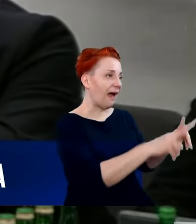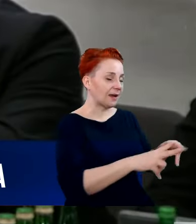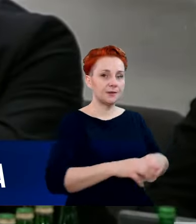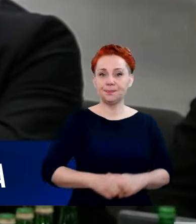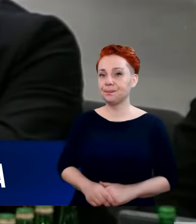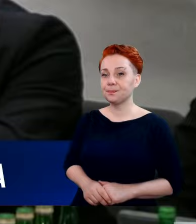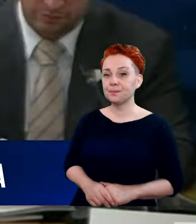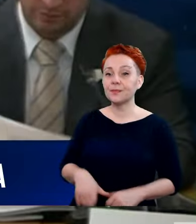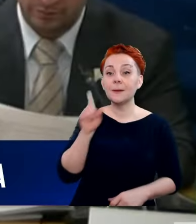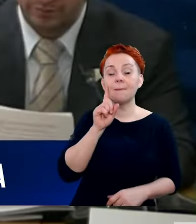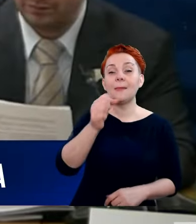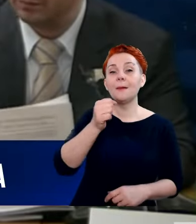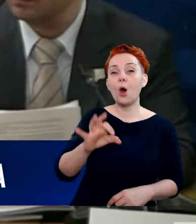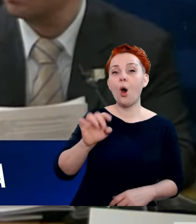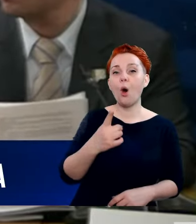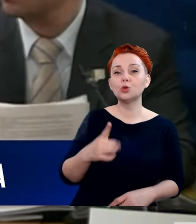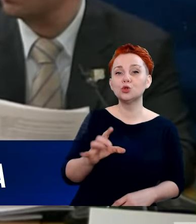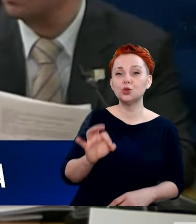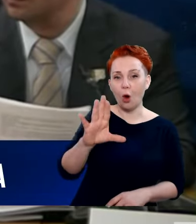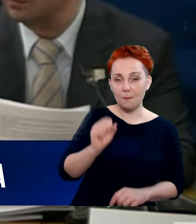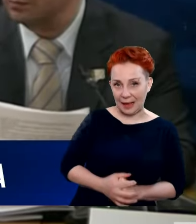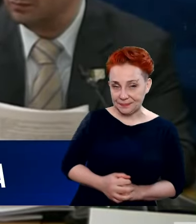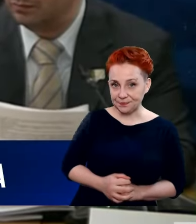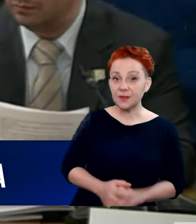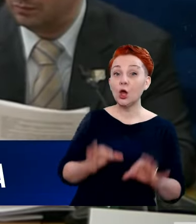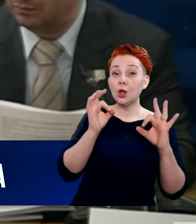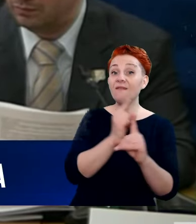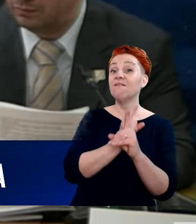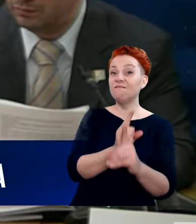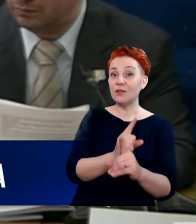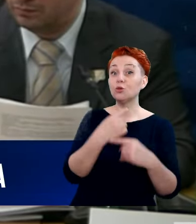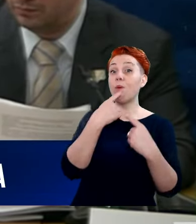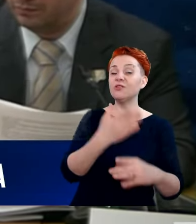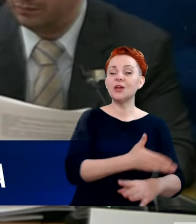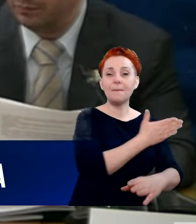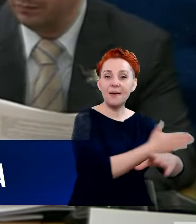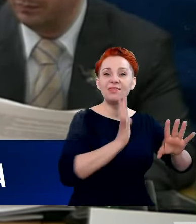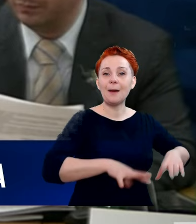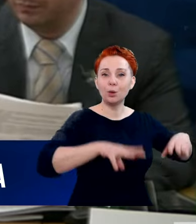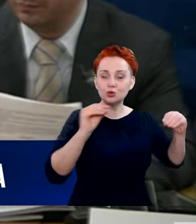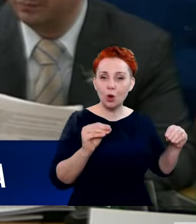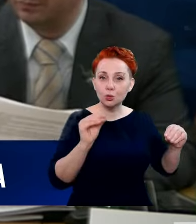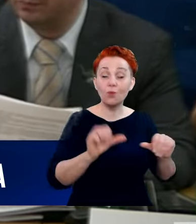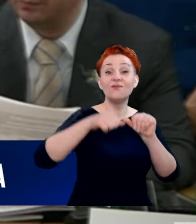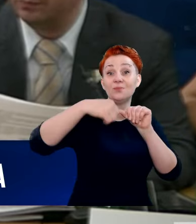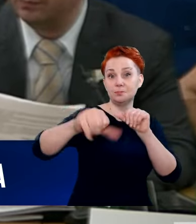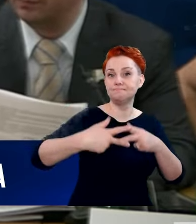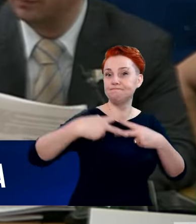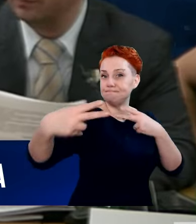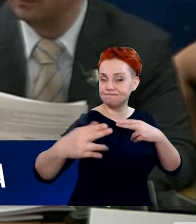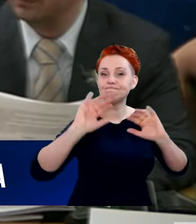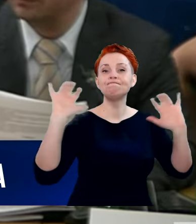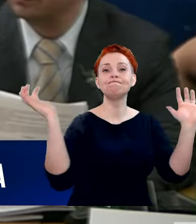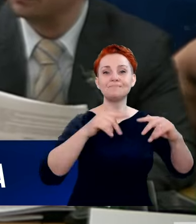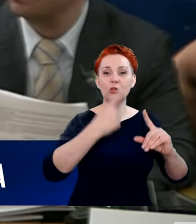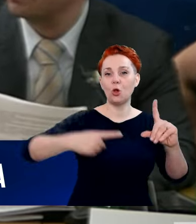Panie pośle Ozdoba, w takim razie, zgodnie z tym, co powiedziałam na samym początku, w przyszłym tygodniu zwołamy